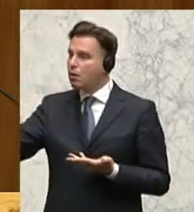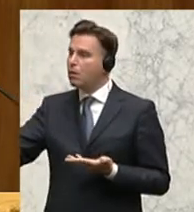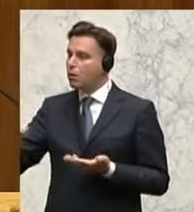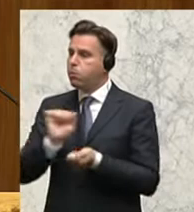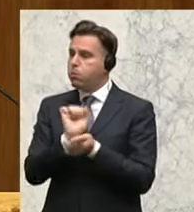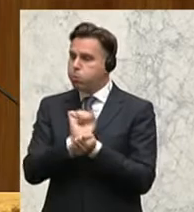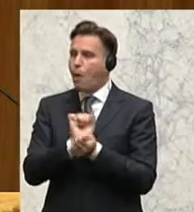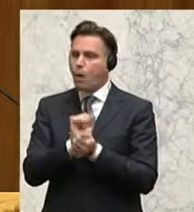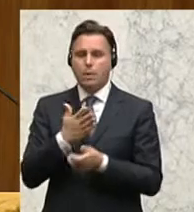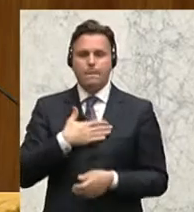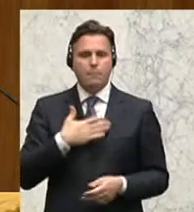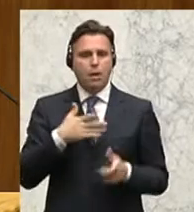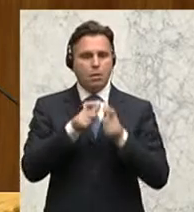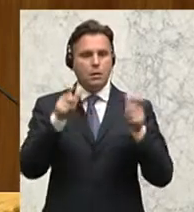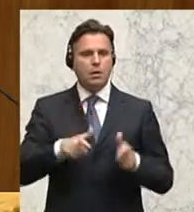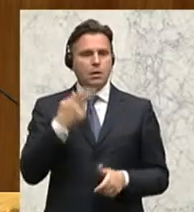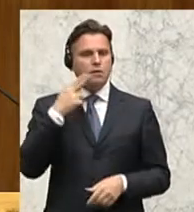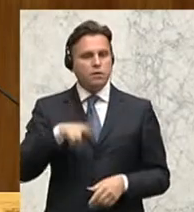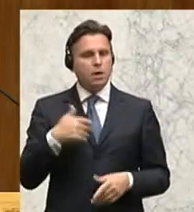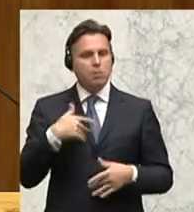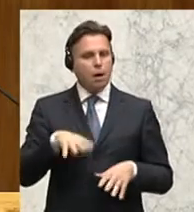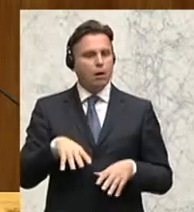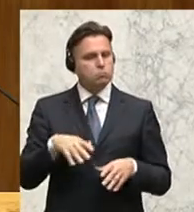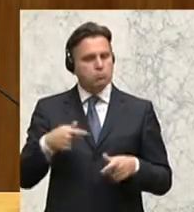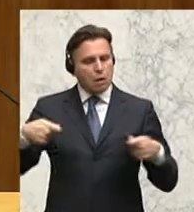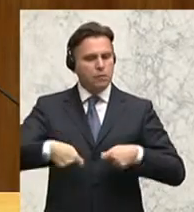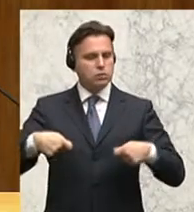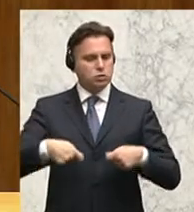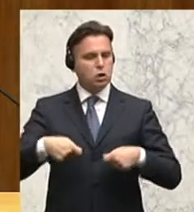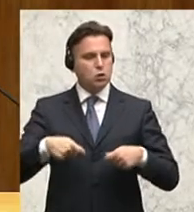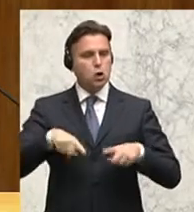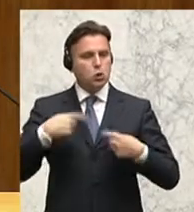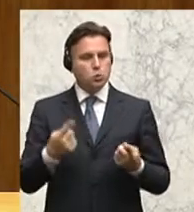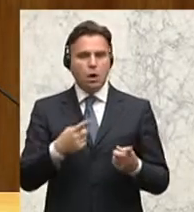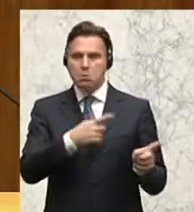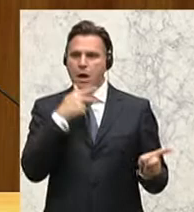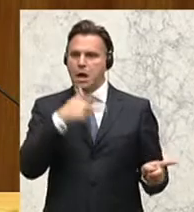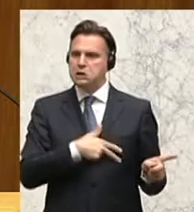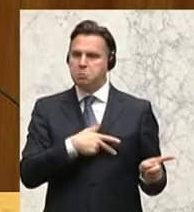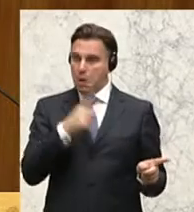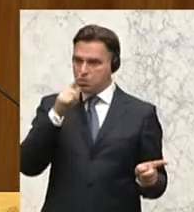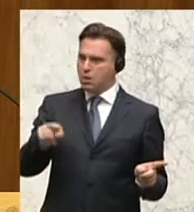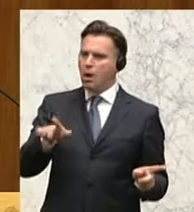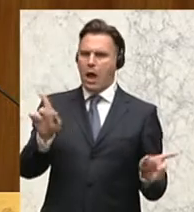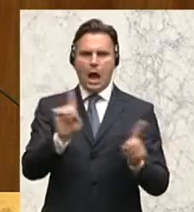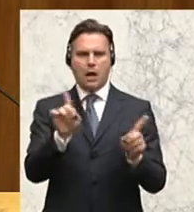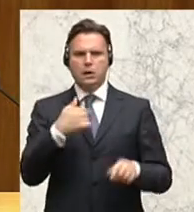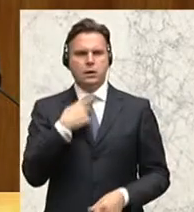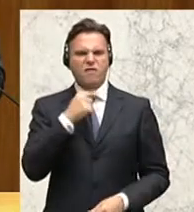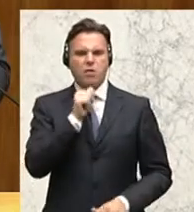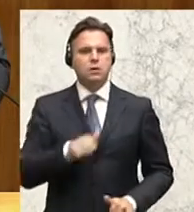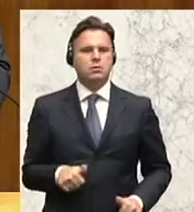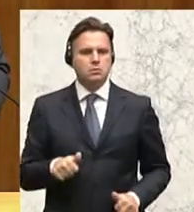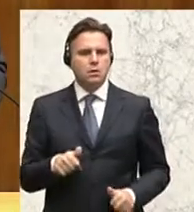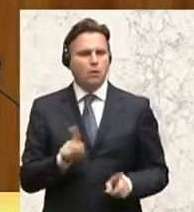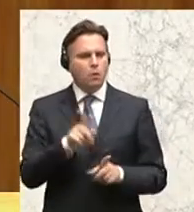Unternehmungen, in Kleinunternehmungen, in Mittelunternehmungen investieren. Und dann kommt dann die SPÖ daher und sagt, na, das gefällt uns nicht. Oder es kommt die ÖVP